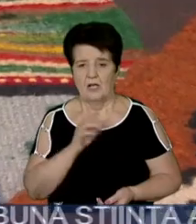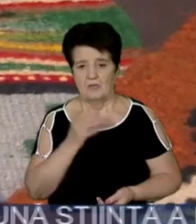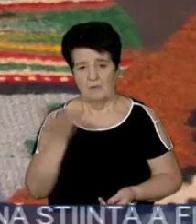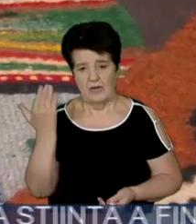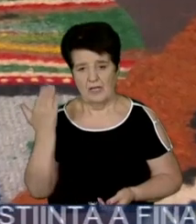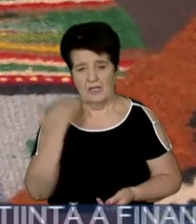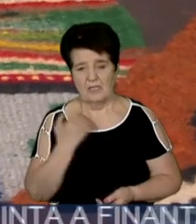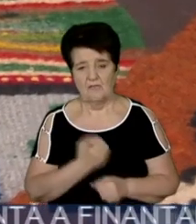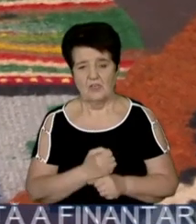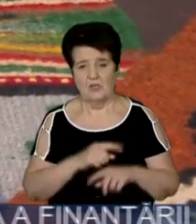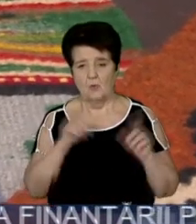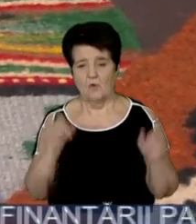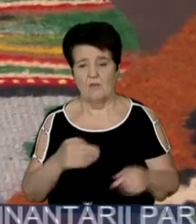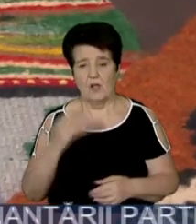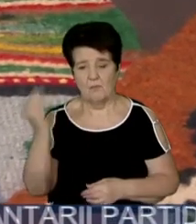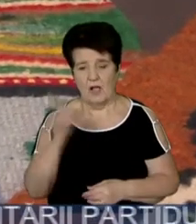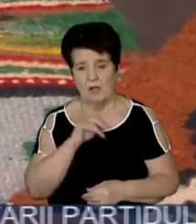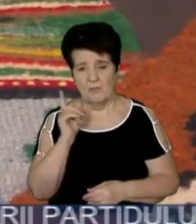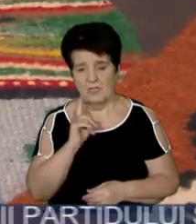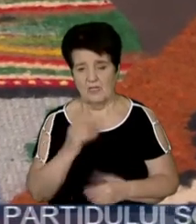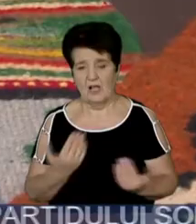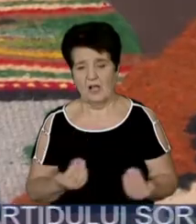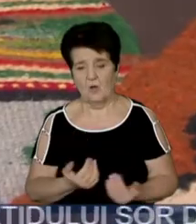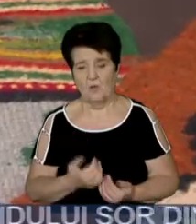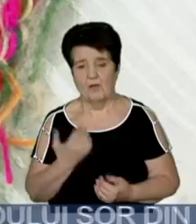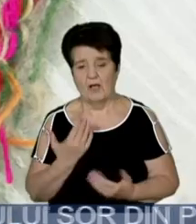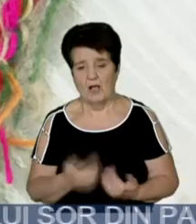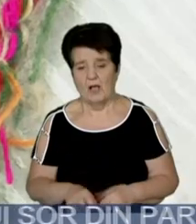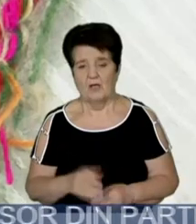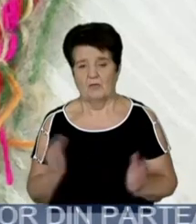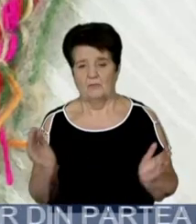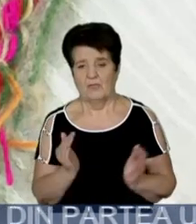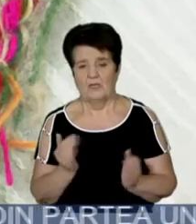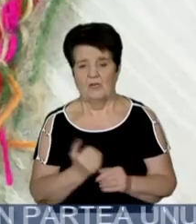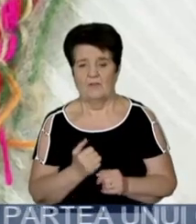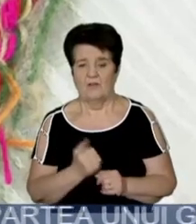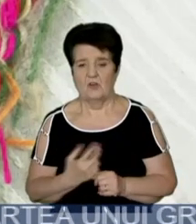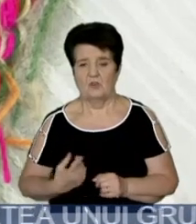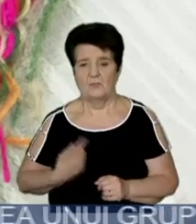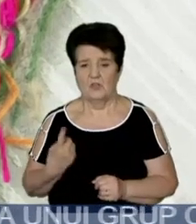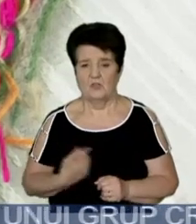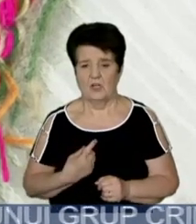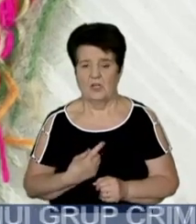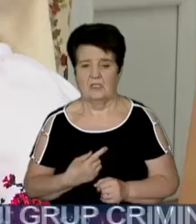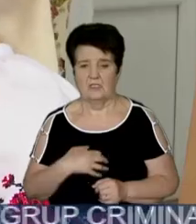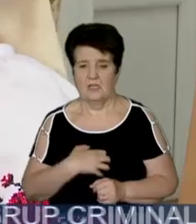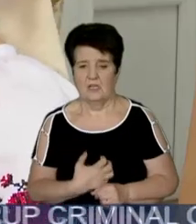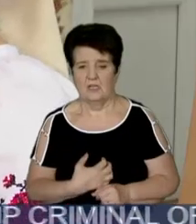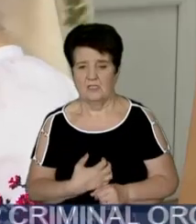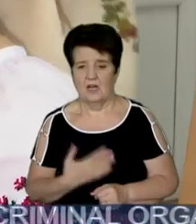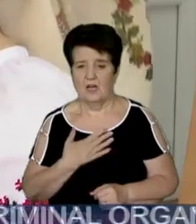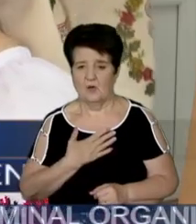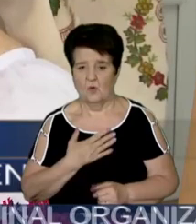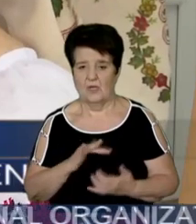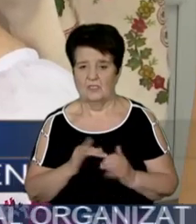mari și vreau să rămâi tradiția poporului nostru. În acest context, meșterița are un mare regret. La noi